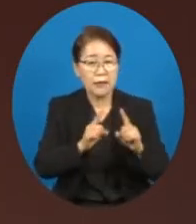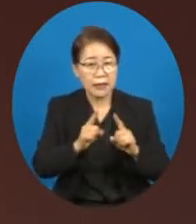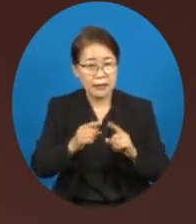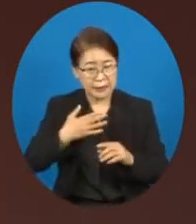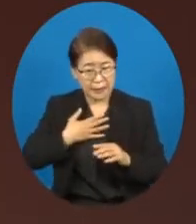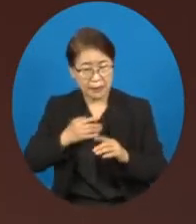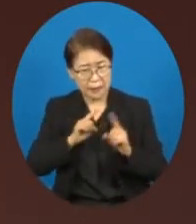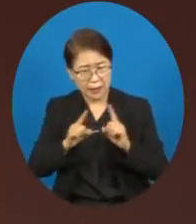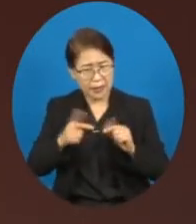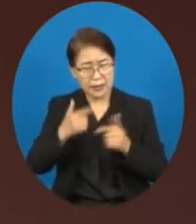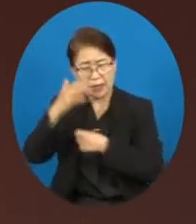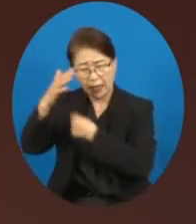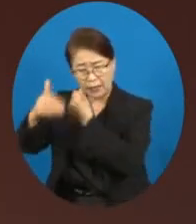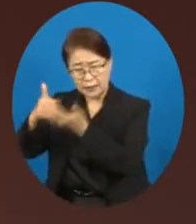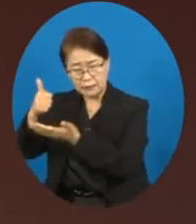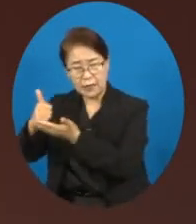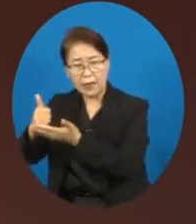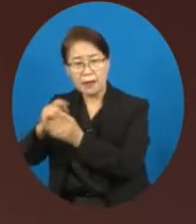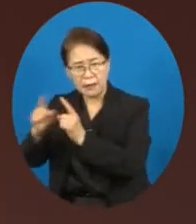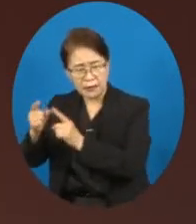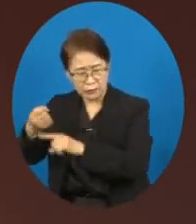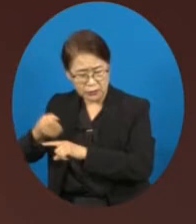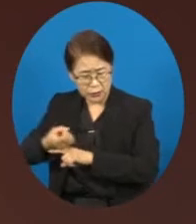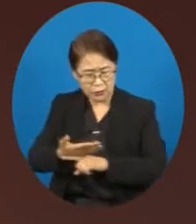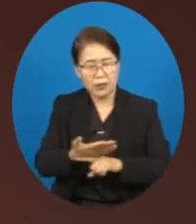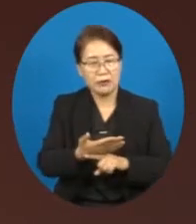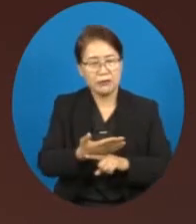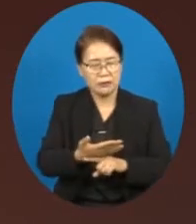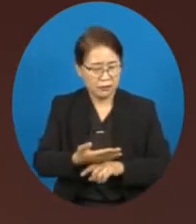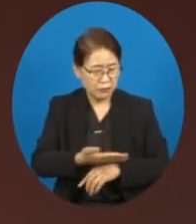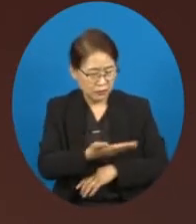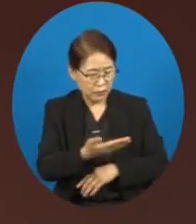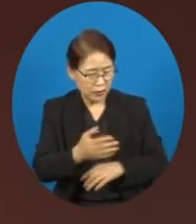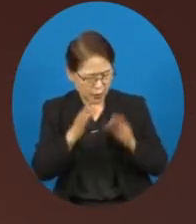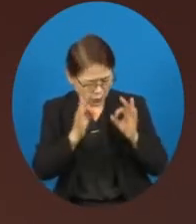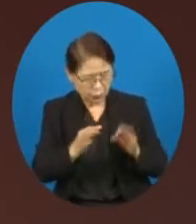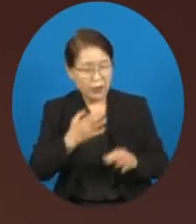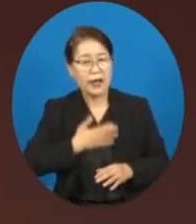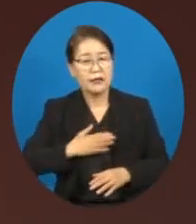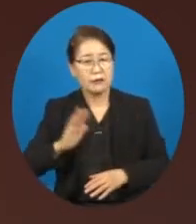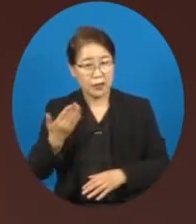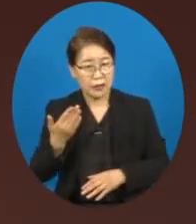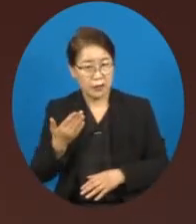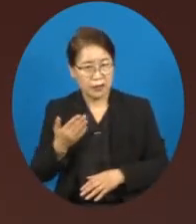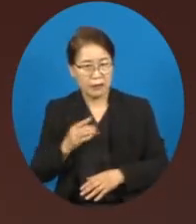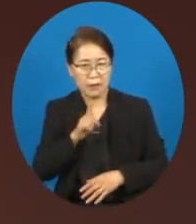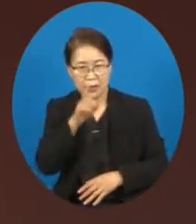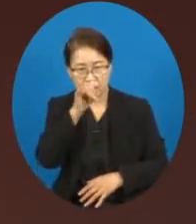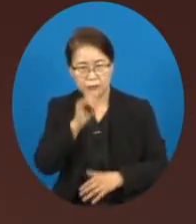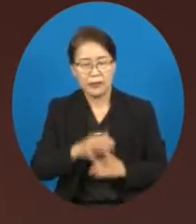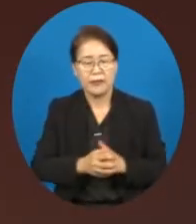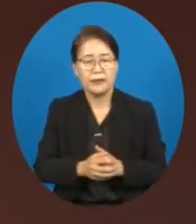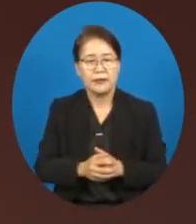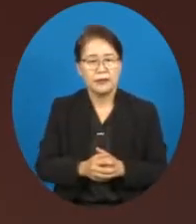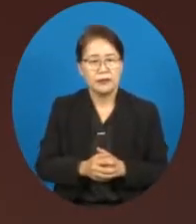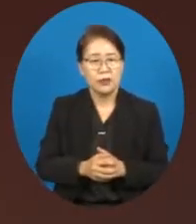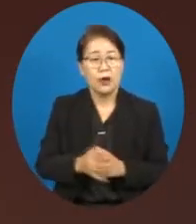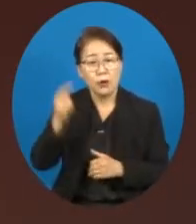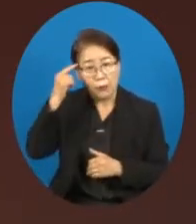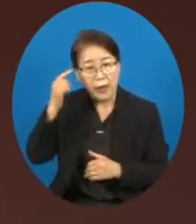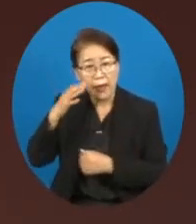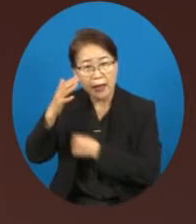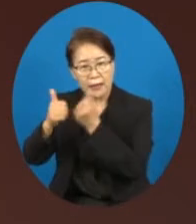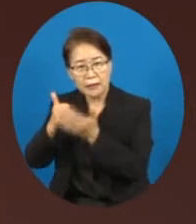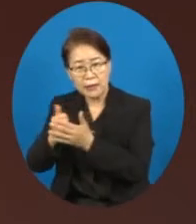아닌 하나님의 말씀이었음을 내가 알게 되리라고 그렇게 말하죠. 왜냐하면